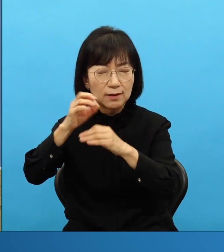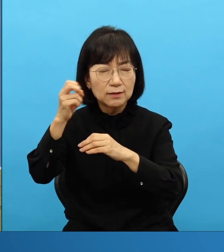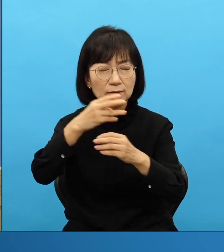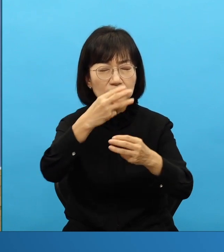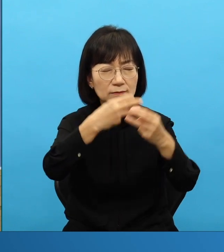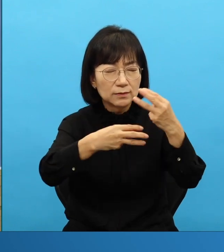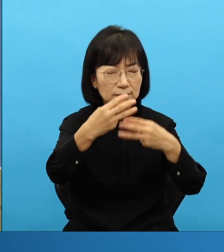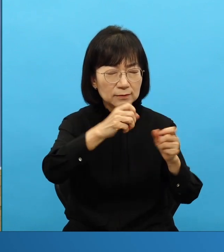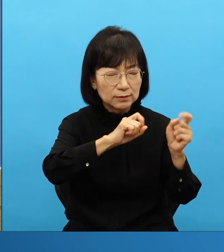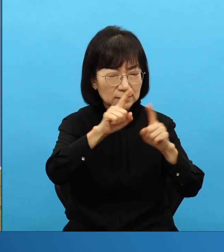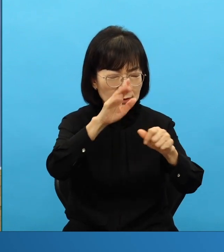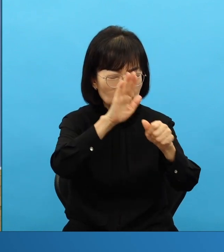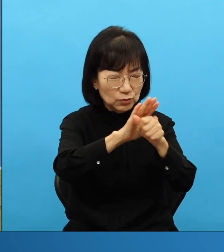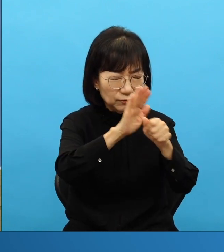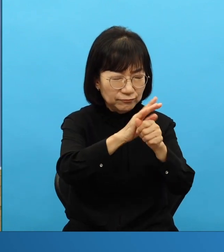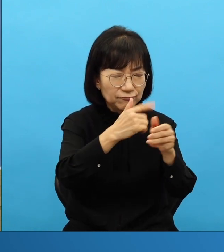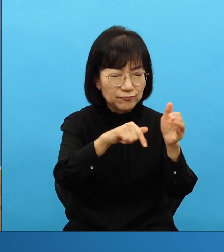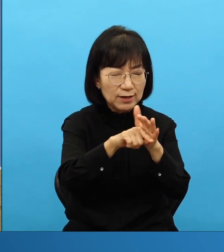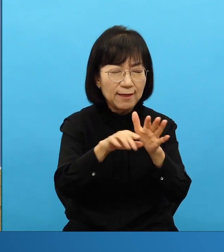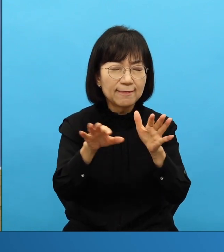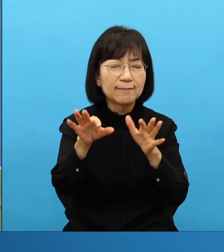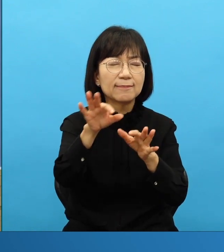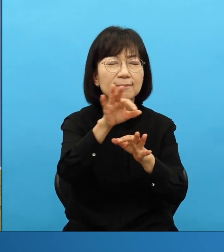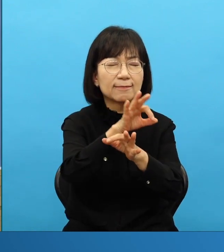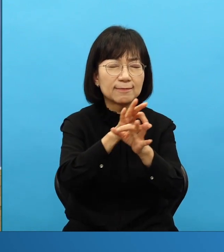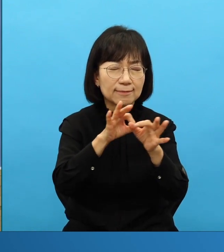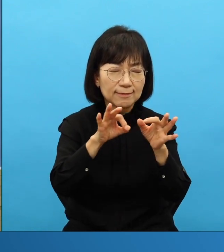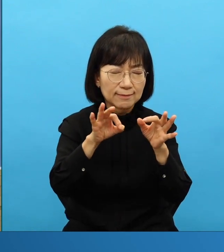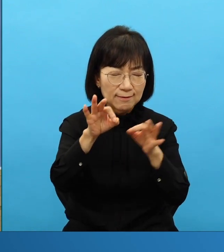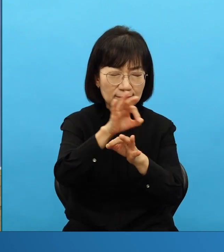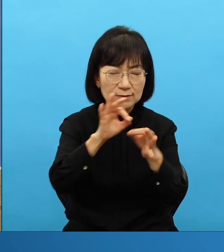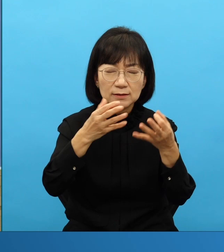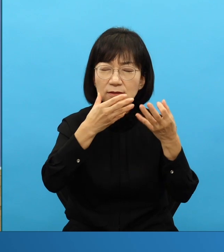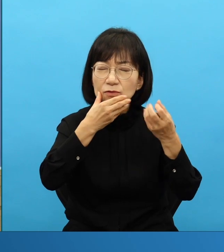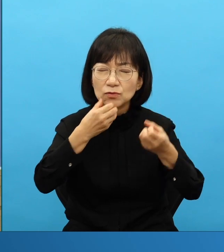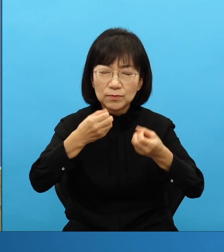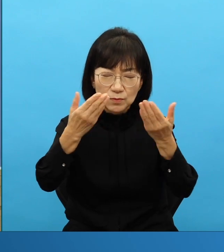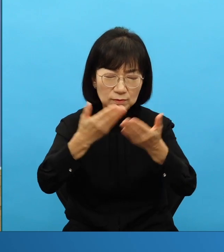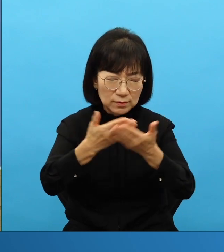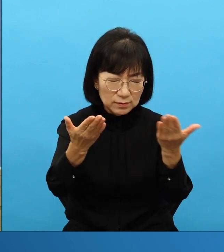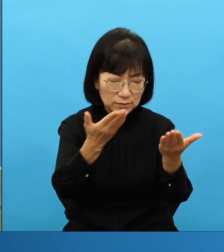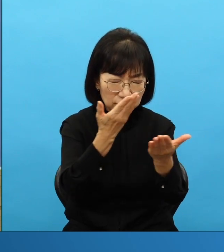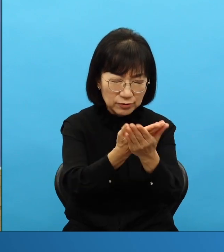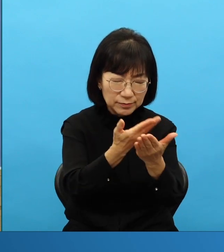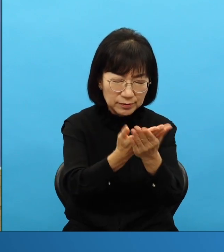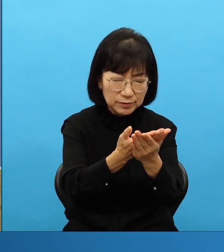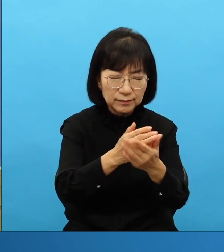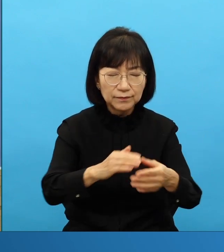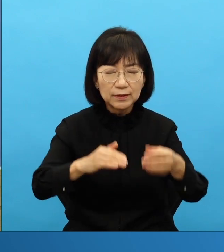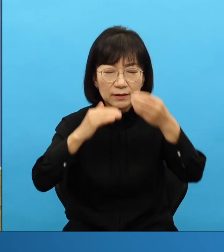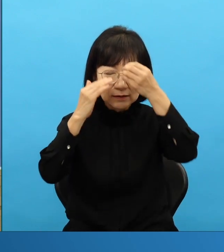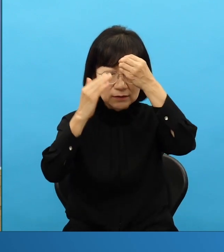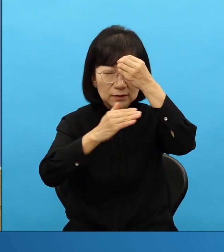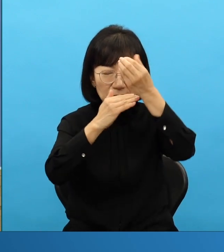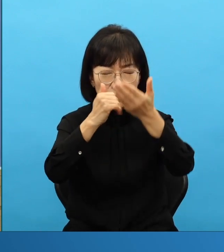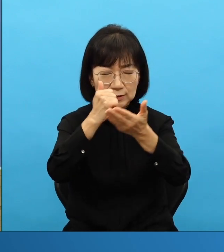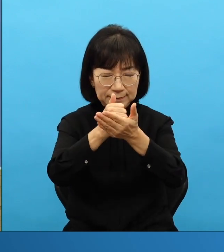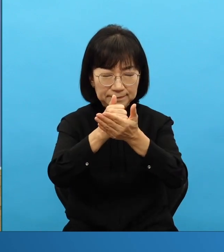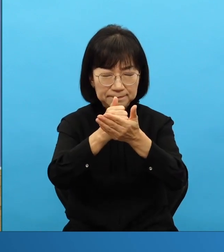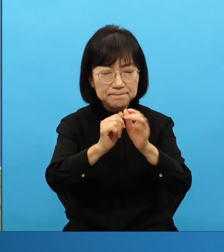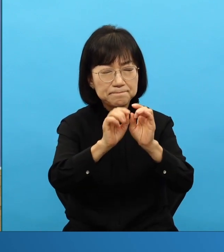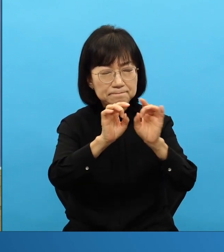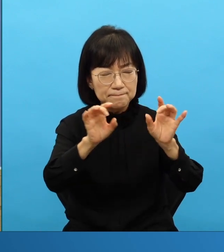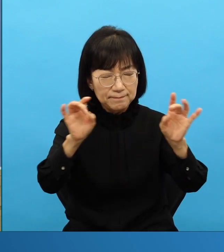of the remnant, the hidden finances that you have prepared a way for world evangelization. 성도들의 각 가정마다 건강과